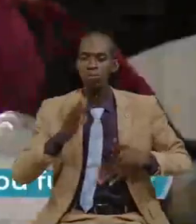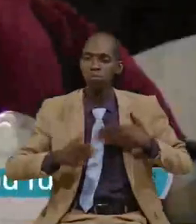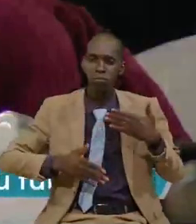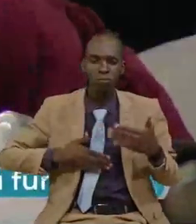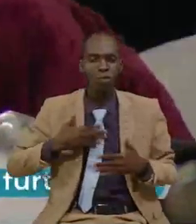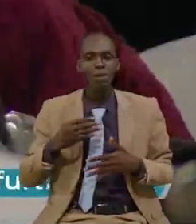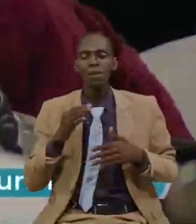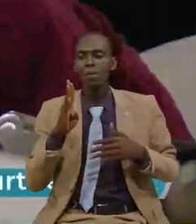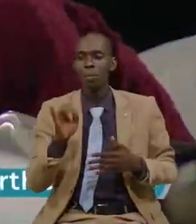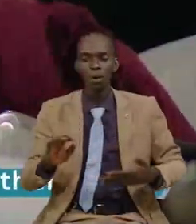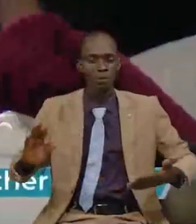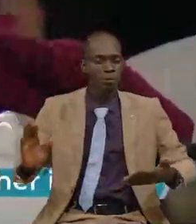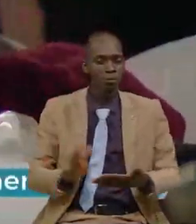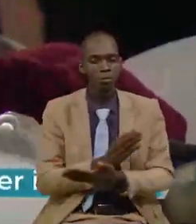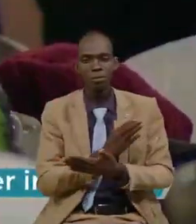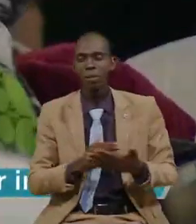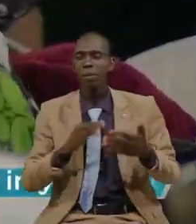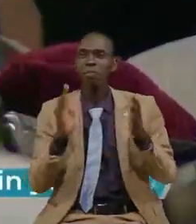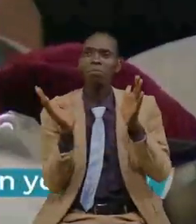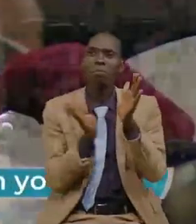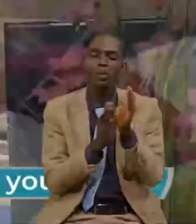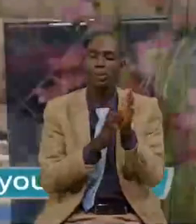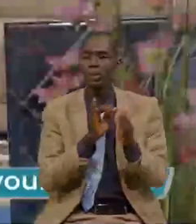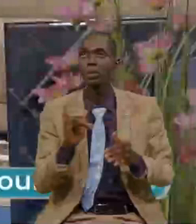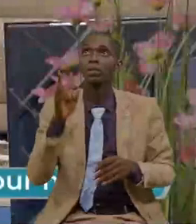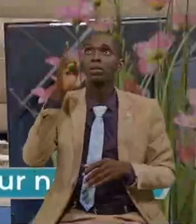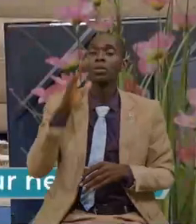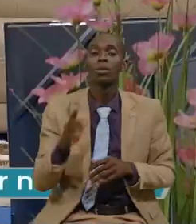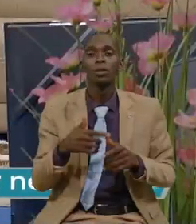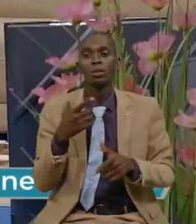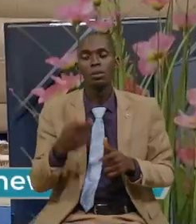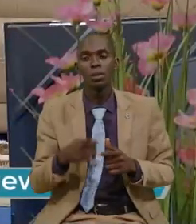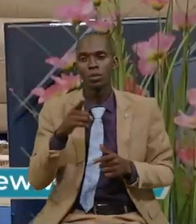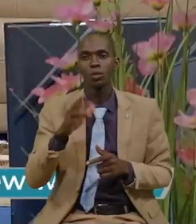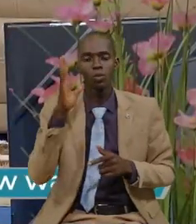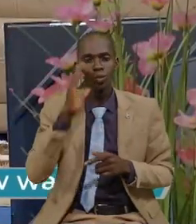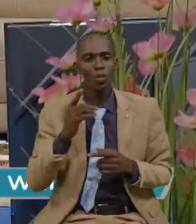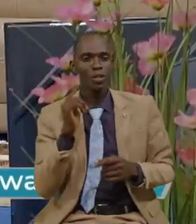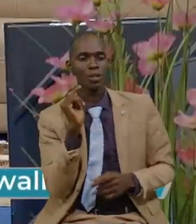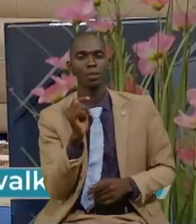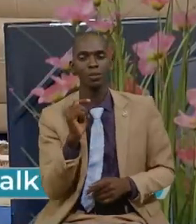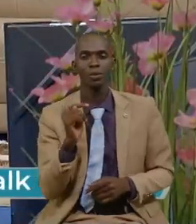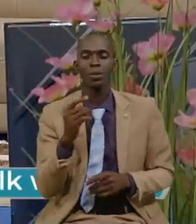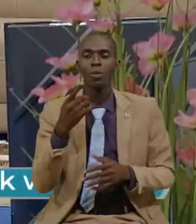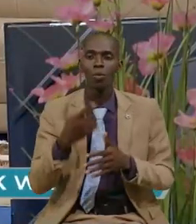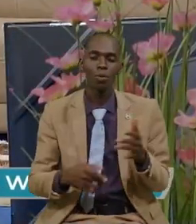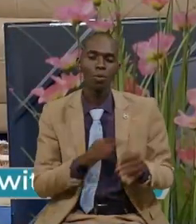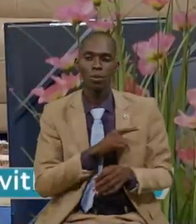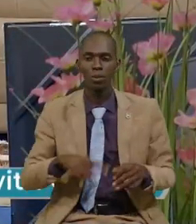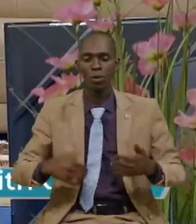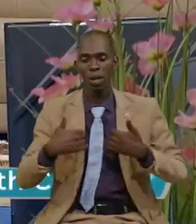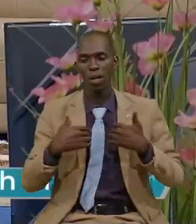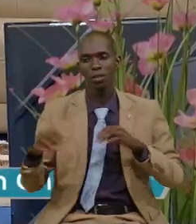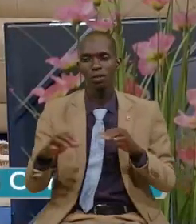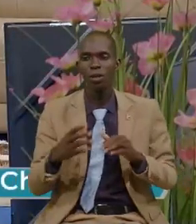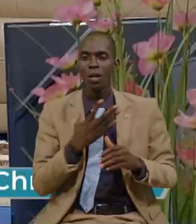tout en adorant le Seigneur, tout en louant le Seigneur. Et puis, vous allez rapporter, vous allez redonner la